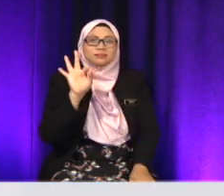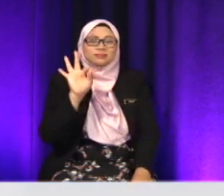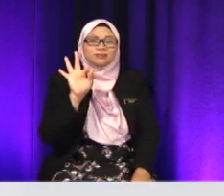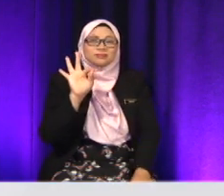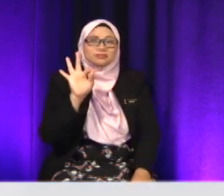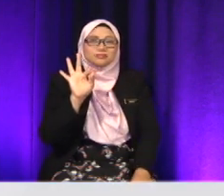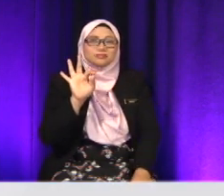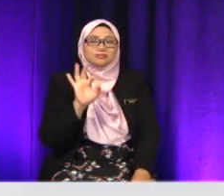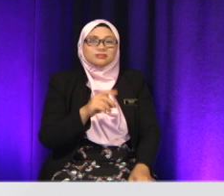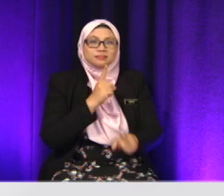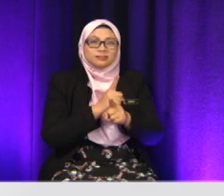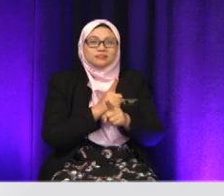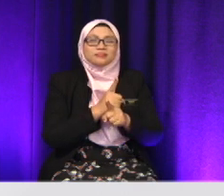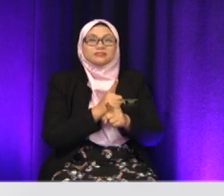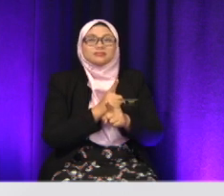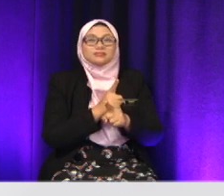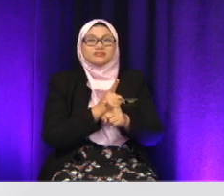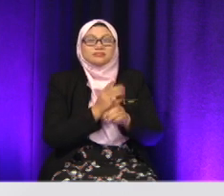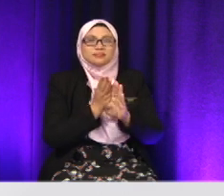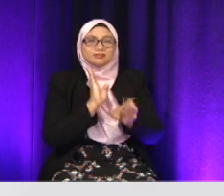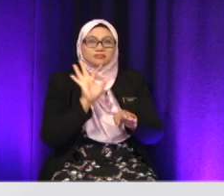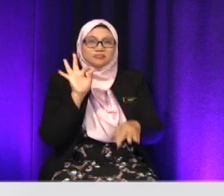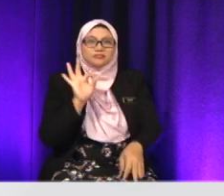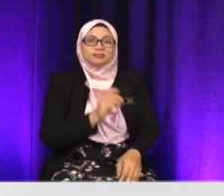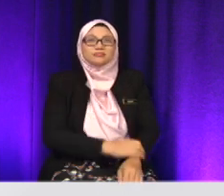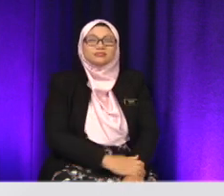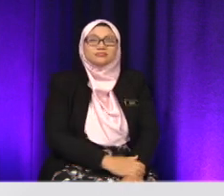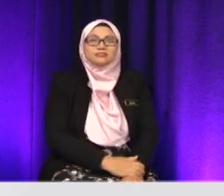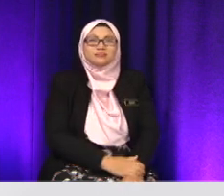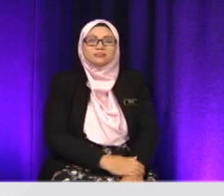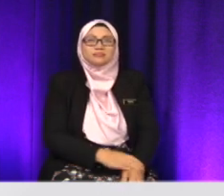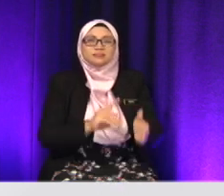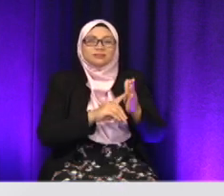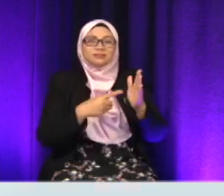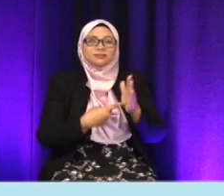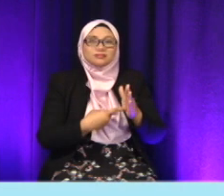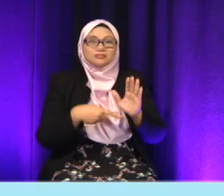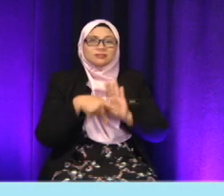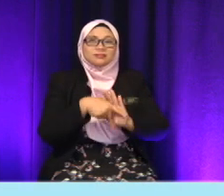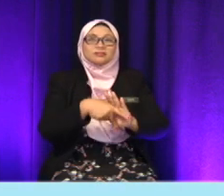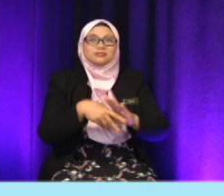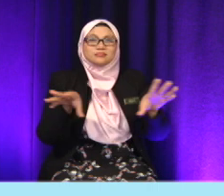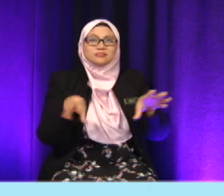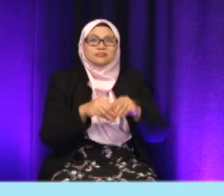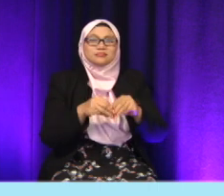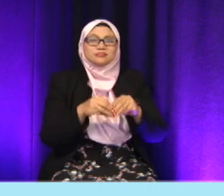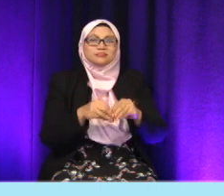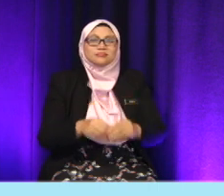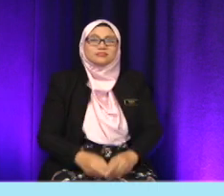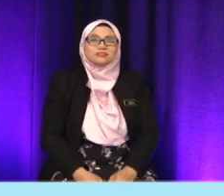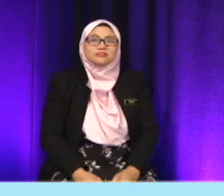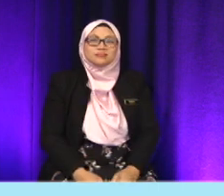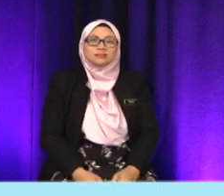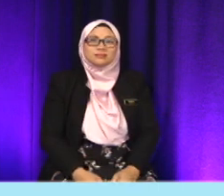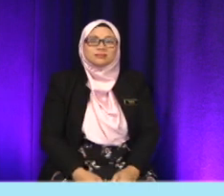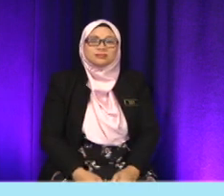Oke betul oke baris yang ke senilai ini adalah definisi Papa jumlah oke ayah ini saja tak ada yang